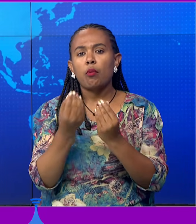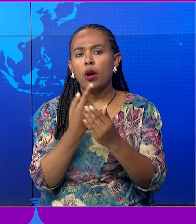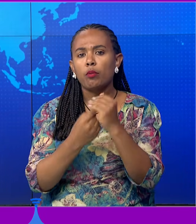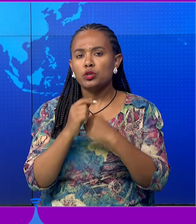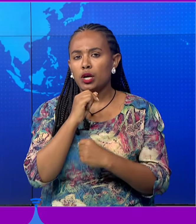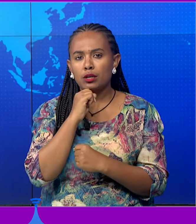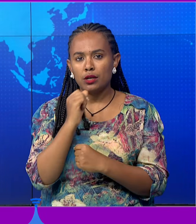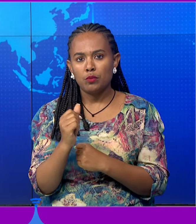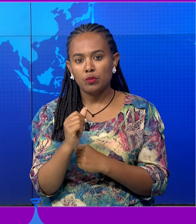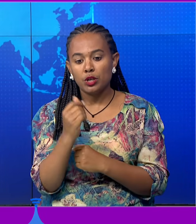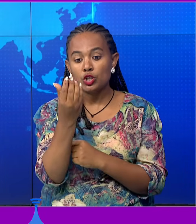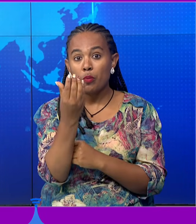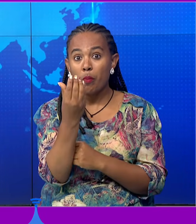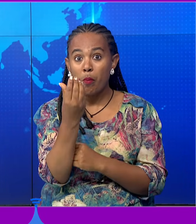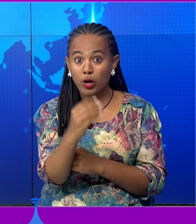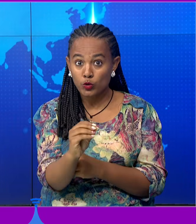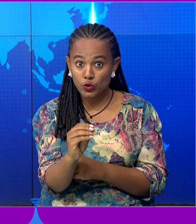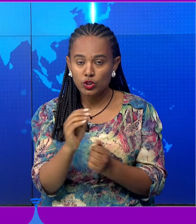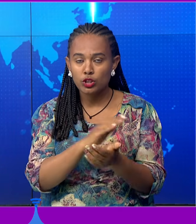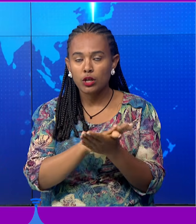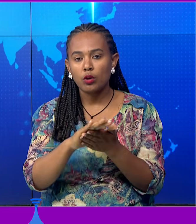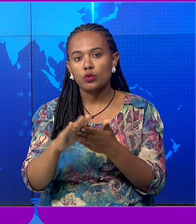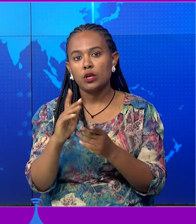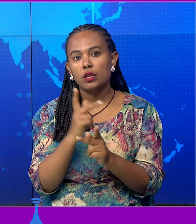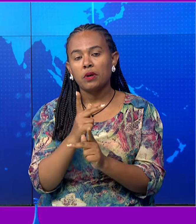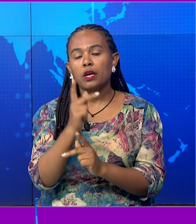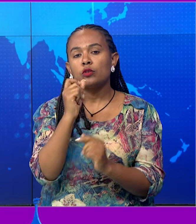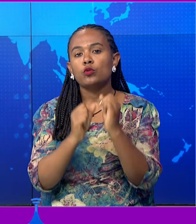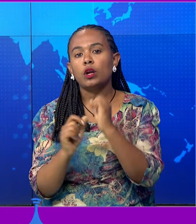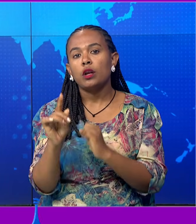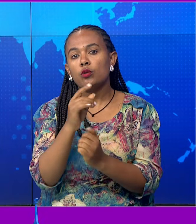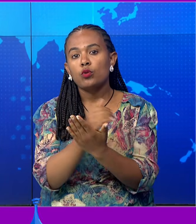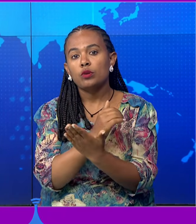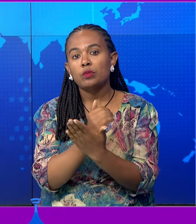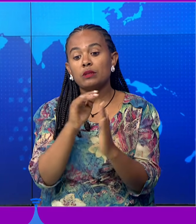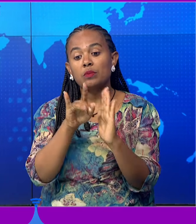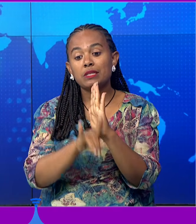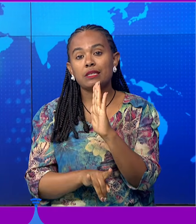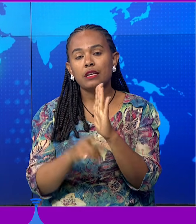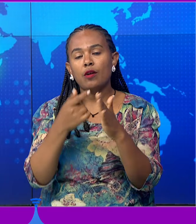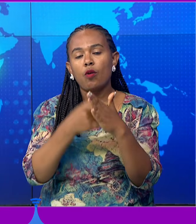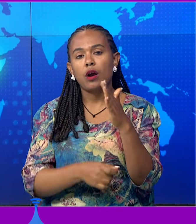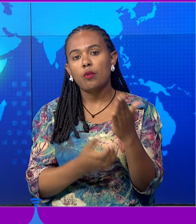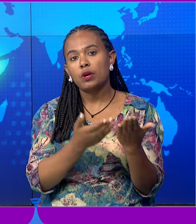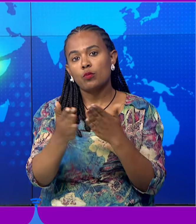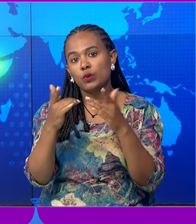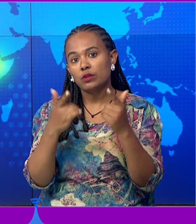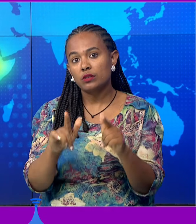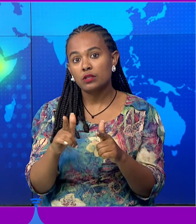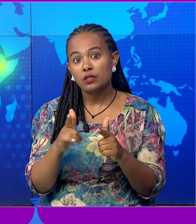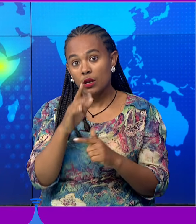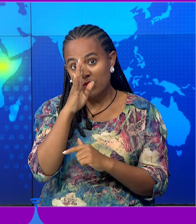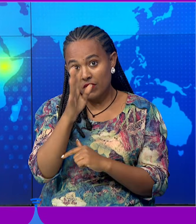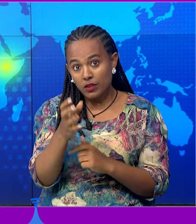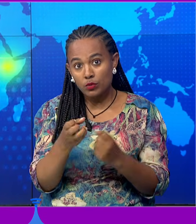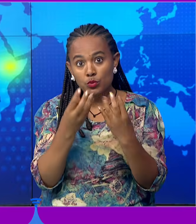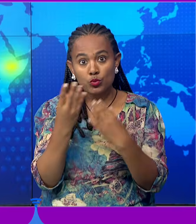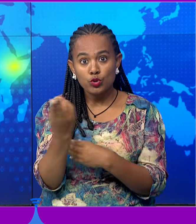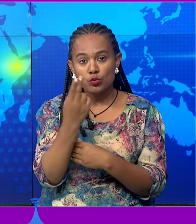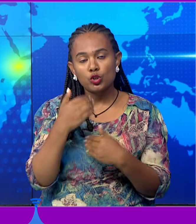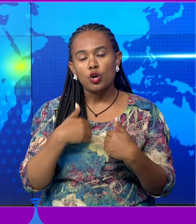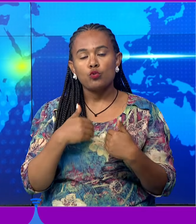ለምንሆንላቸው ለሸማቾቻችን ጥራቱን የጠበቀ ተወዳዳሪ የሆነ ምርት በዝቅተኛ ዋጋ የሚቀርብበት እድል ስለሚፈጥር ብዙ ጥቅሞች አሉት